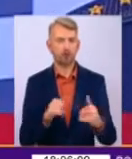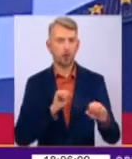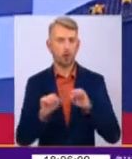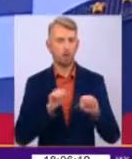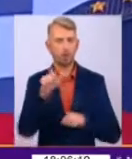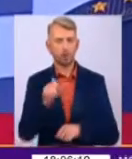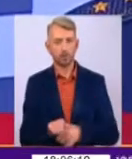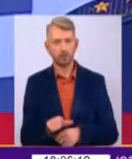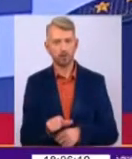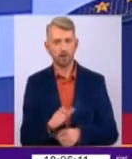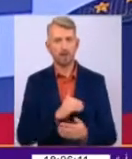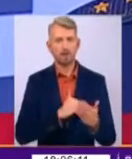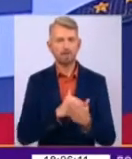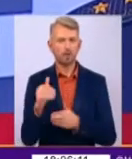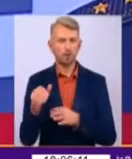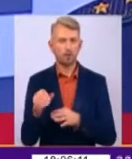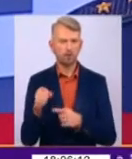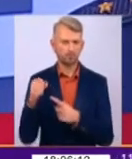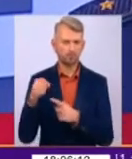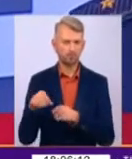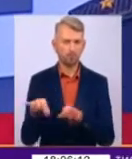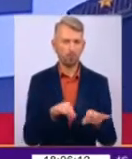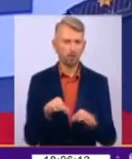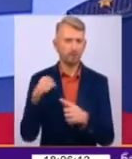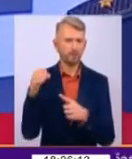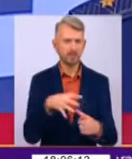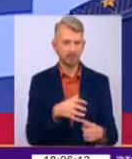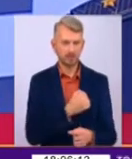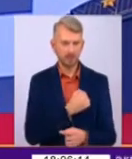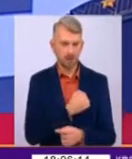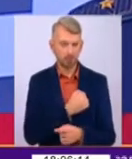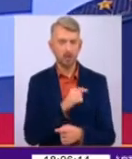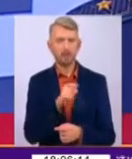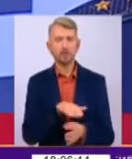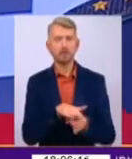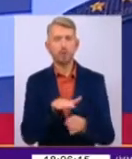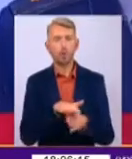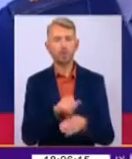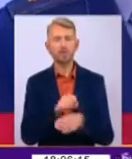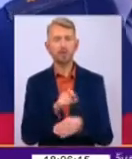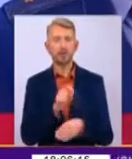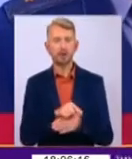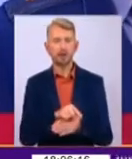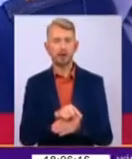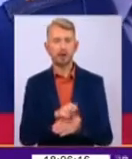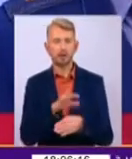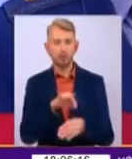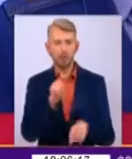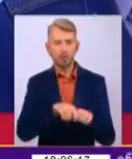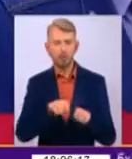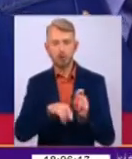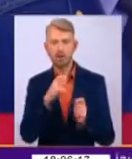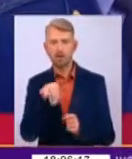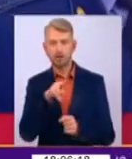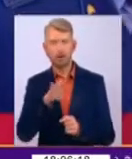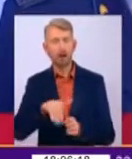командувач високомобільними військами, він виконував завдання по рейду. Є, хай